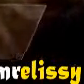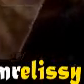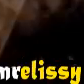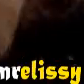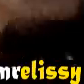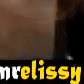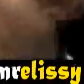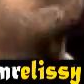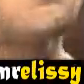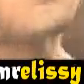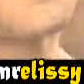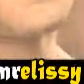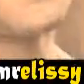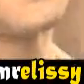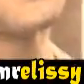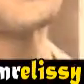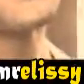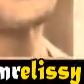هيموتك. عجب،